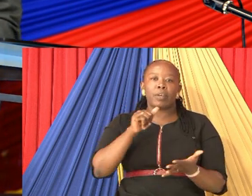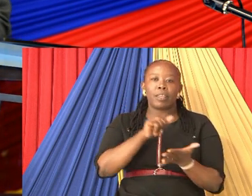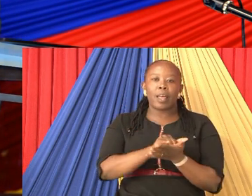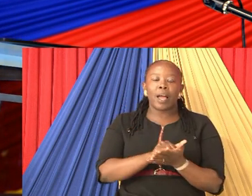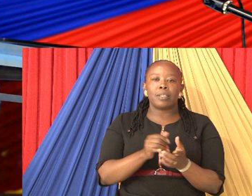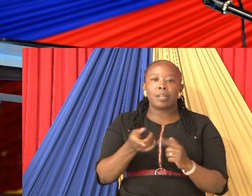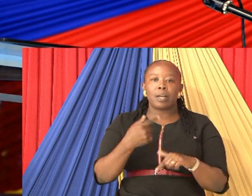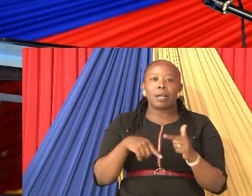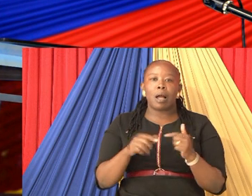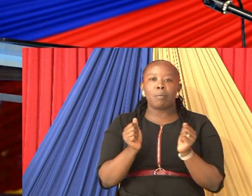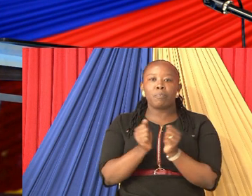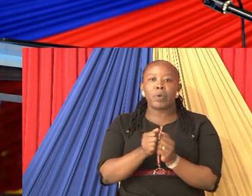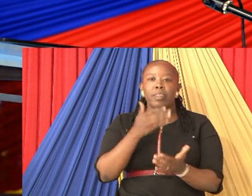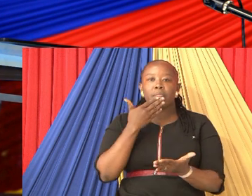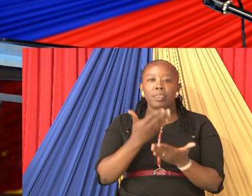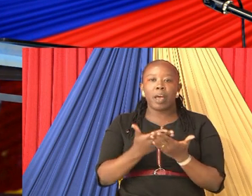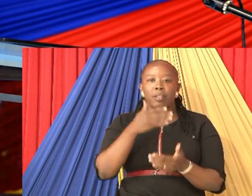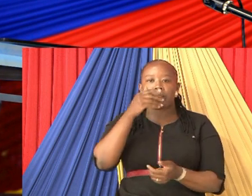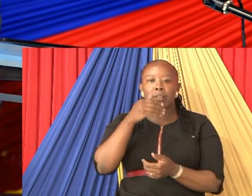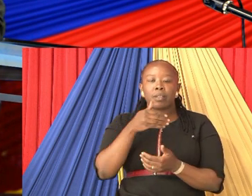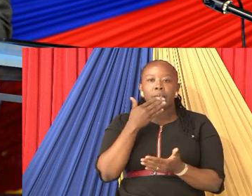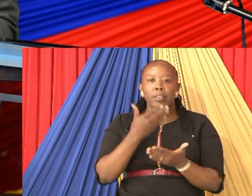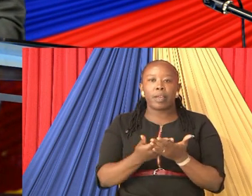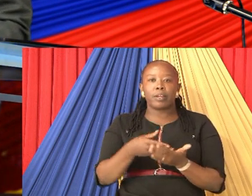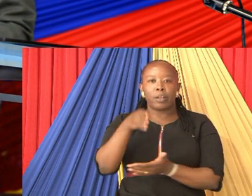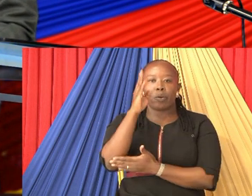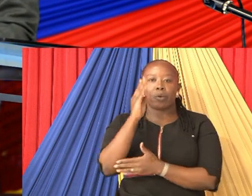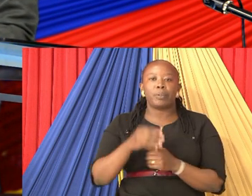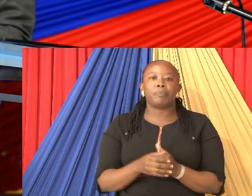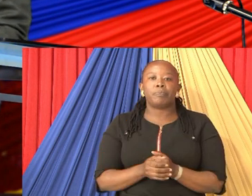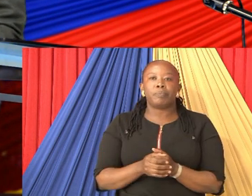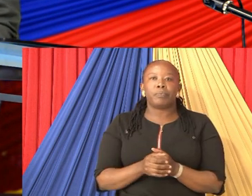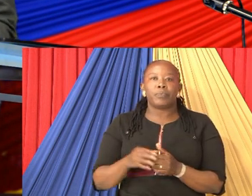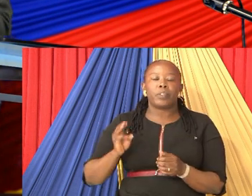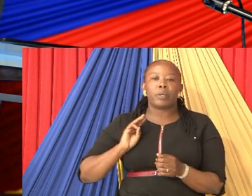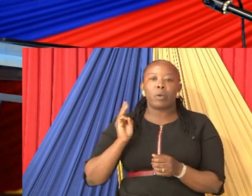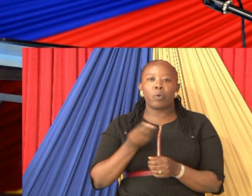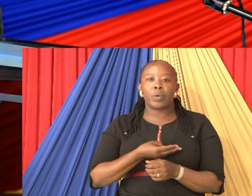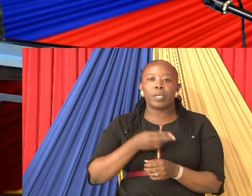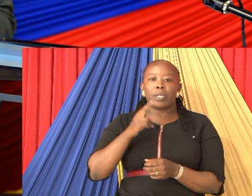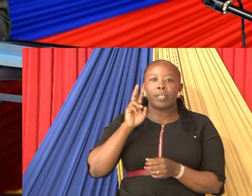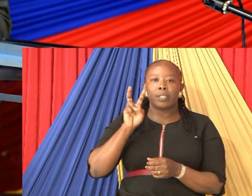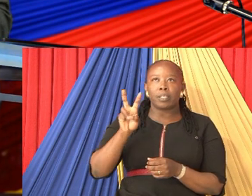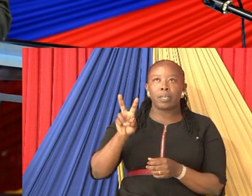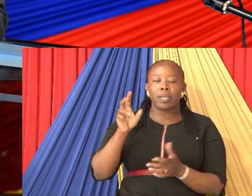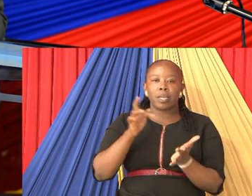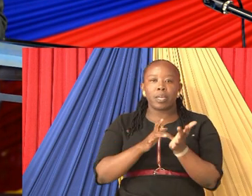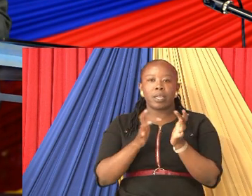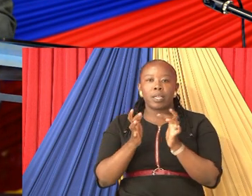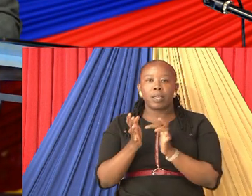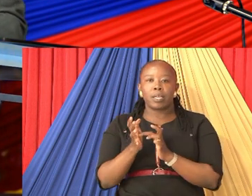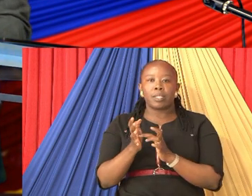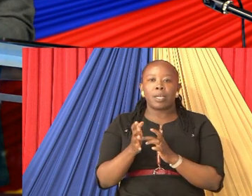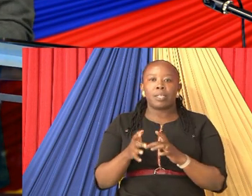Benefits of thanksgiving to God. Na tunaona Yesu na wanafunzi wake na makutano